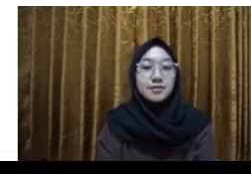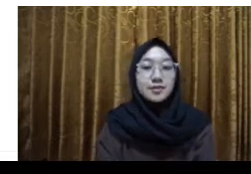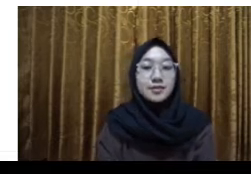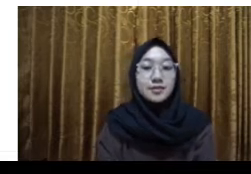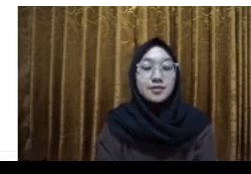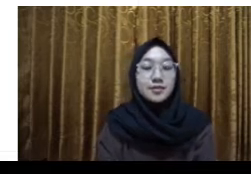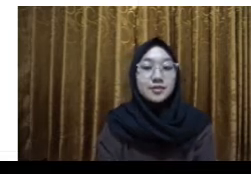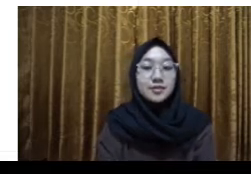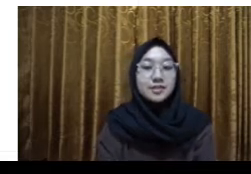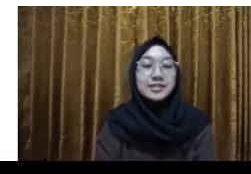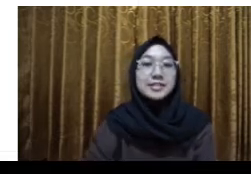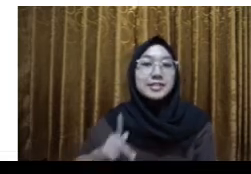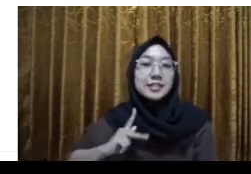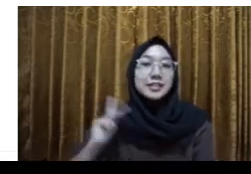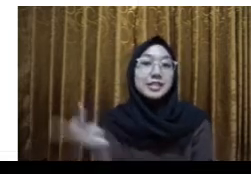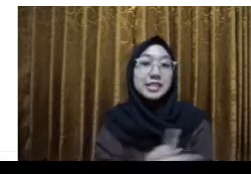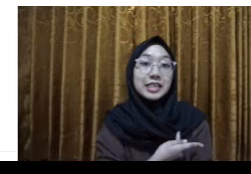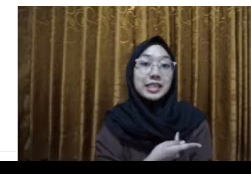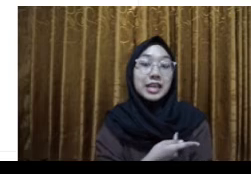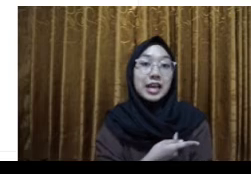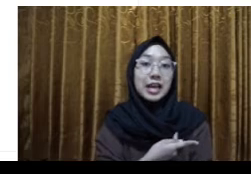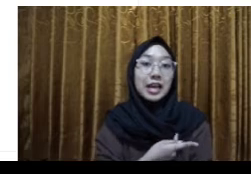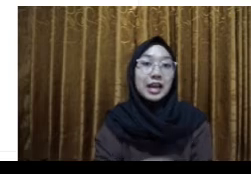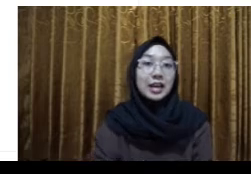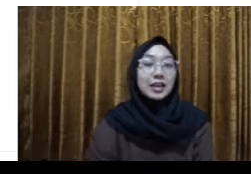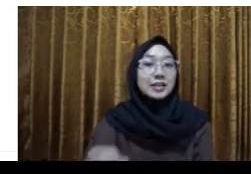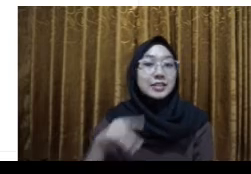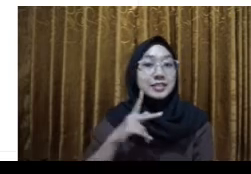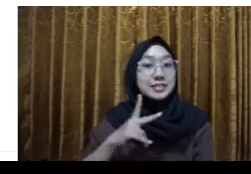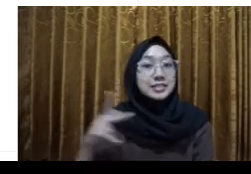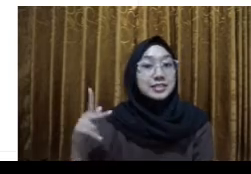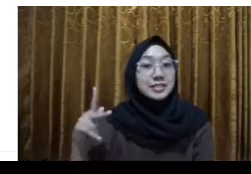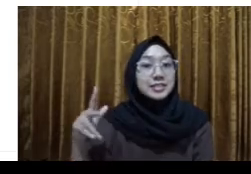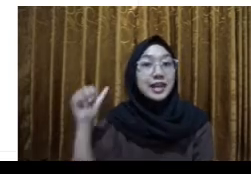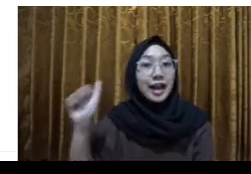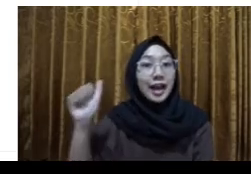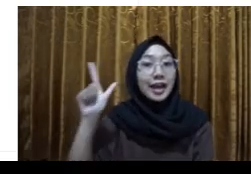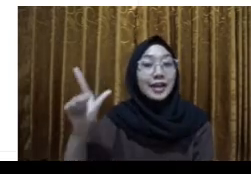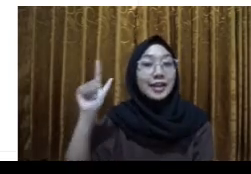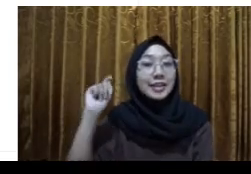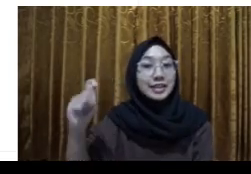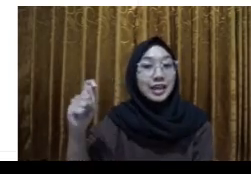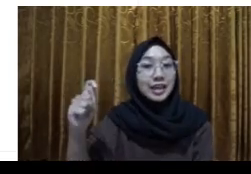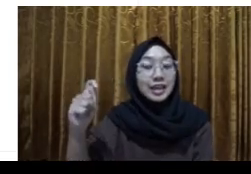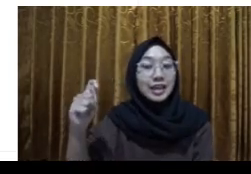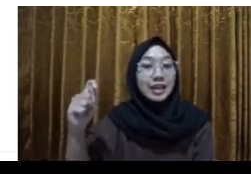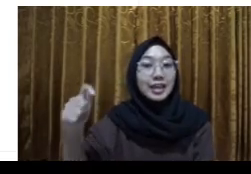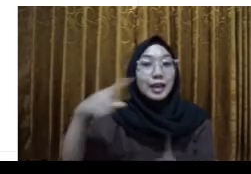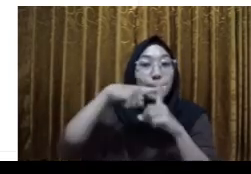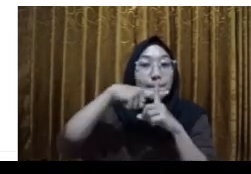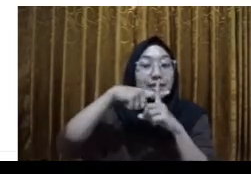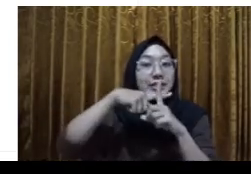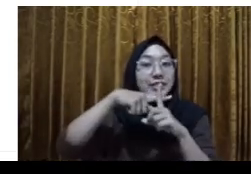save as dengan F12, kita langsung ke ALTS, tekan ALTS. Document 2 ALT plus S ya,